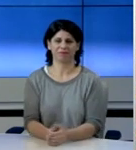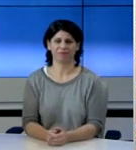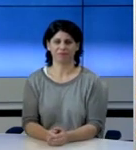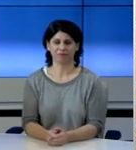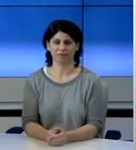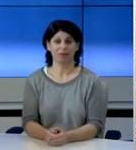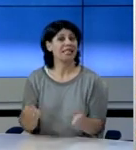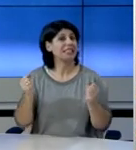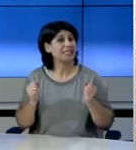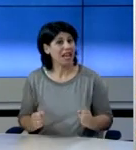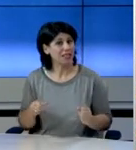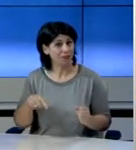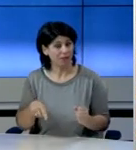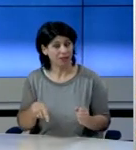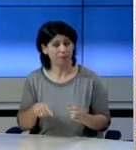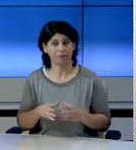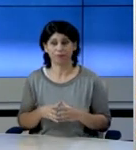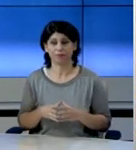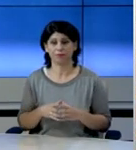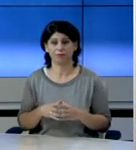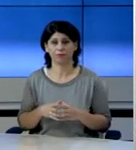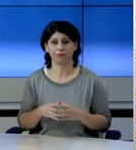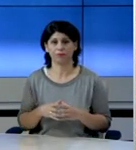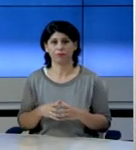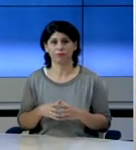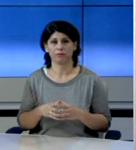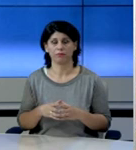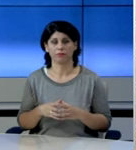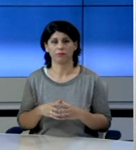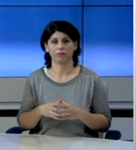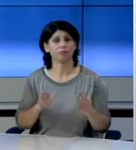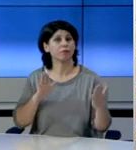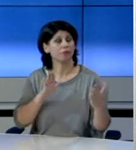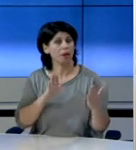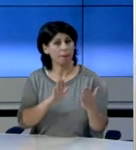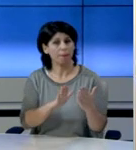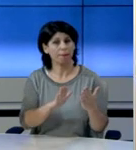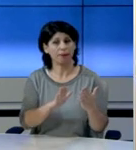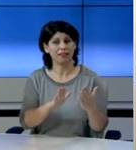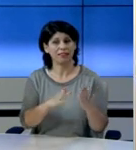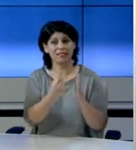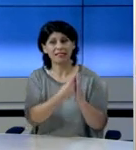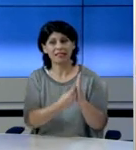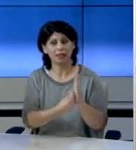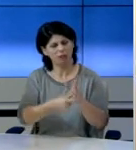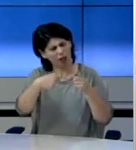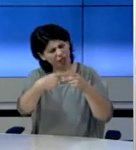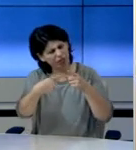Η στάση σας όμως αυτή, τόσο απέναντι στην αρχή, στην αξία του